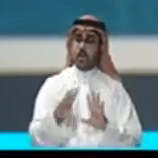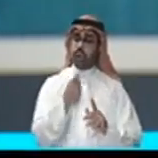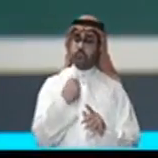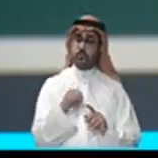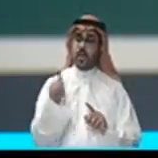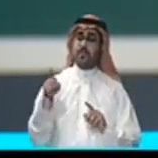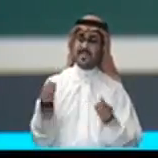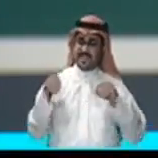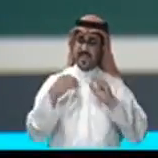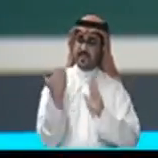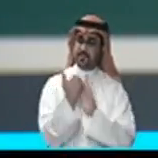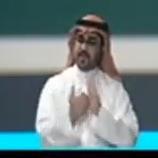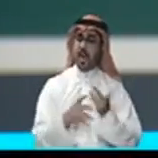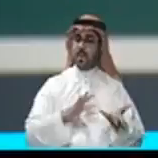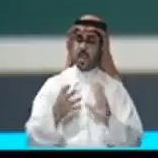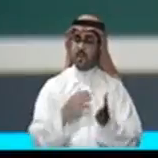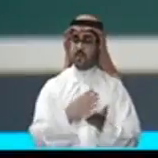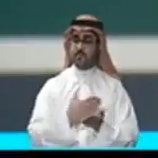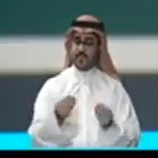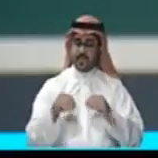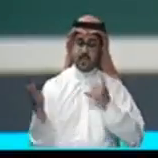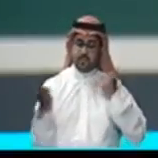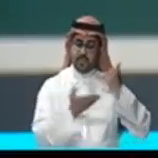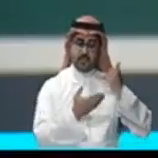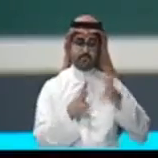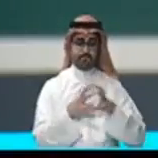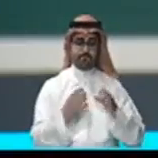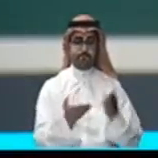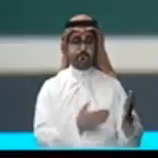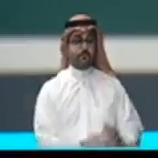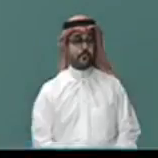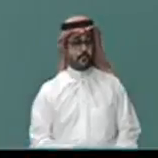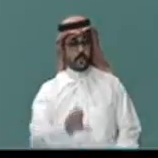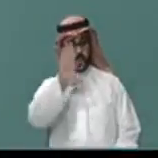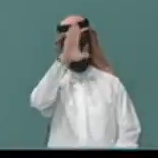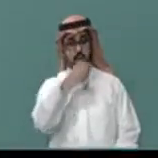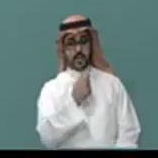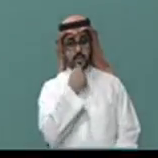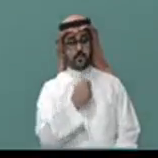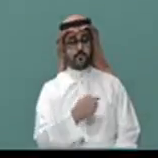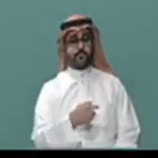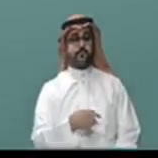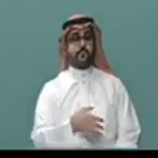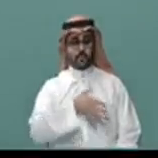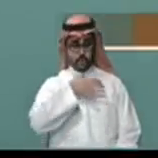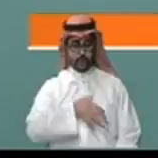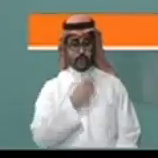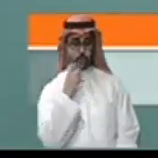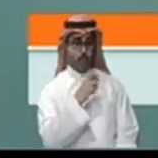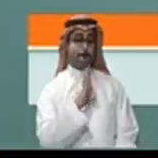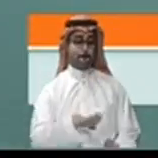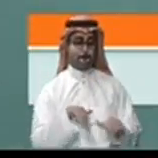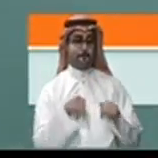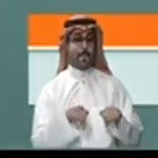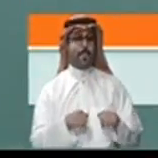أن تطلعنا على أثر هذا التوجيه الملكي الكريم. خادم الحرمين الشريفين الملك الصالح والإمام